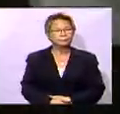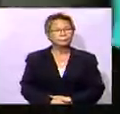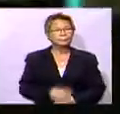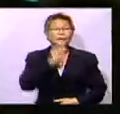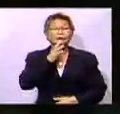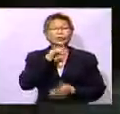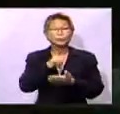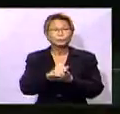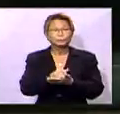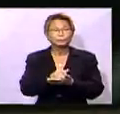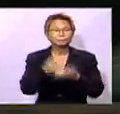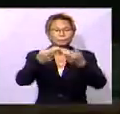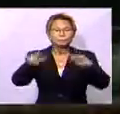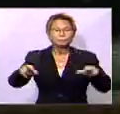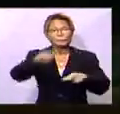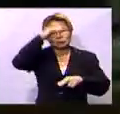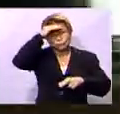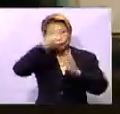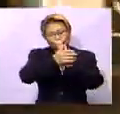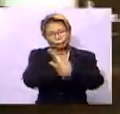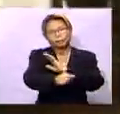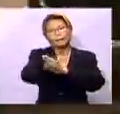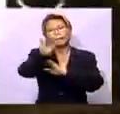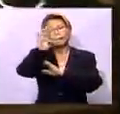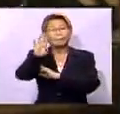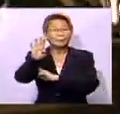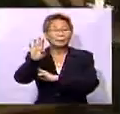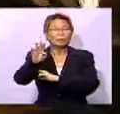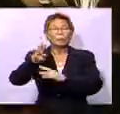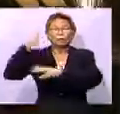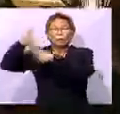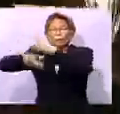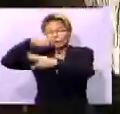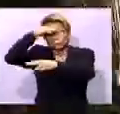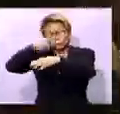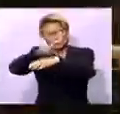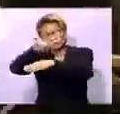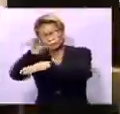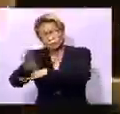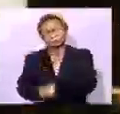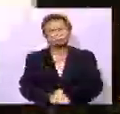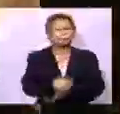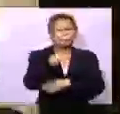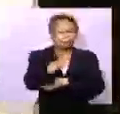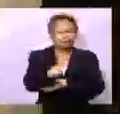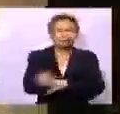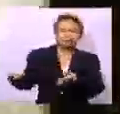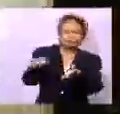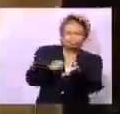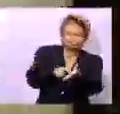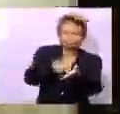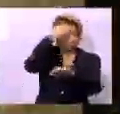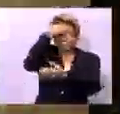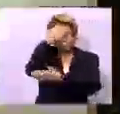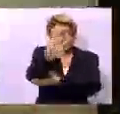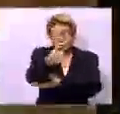Beliau berkata demikian selepas melancarkan Johor Talent 4D Yayasan Warisan Johor di Johor Bahru. SAJ Renhil dalam satu kenyataan